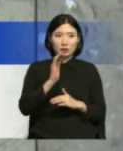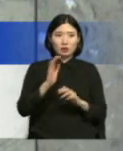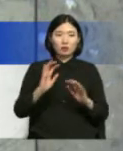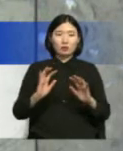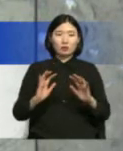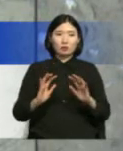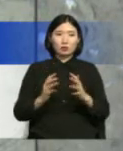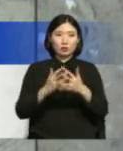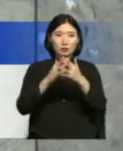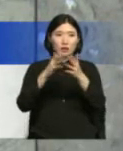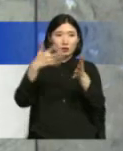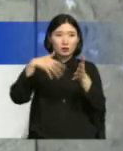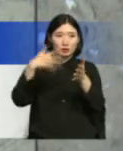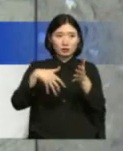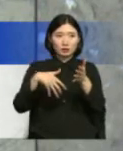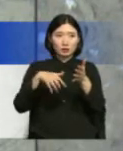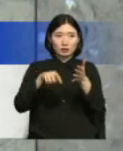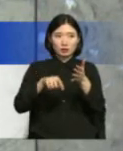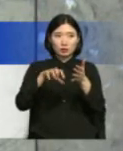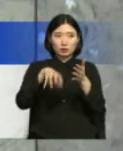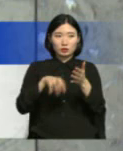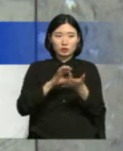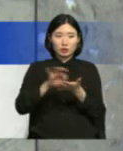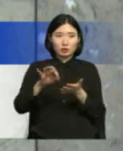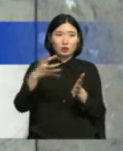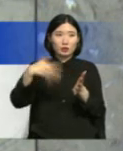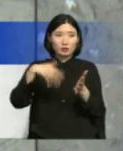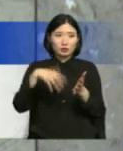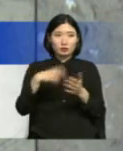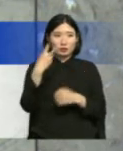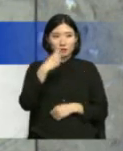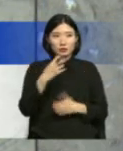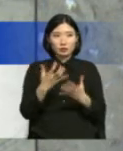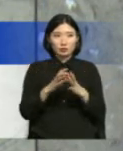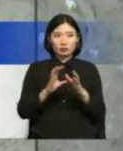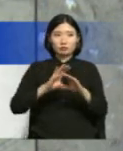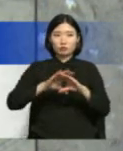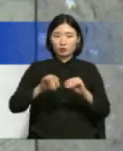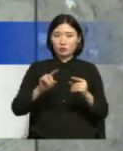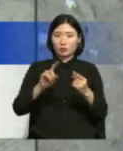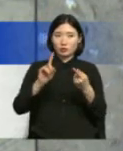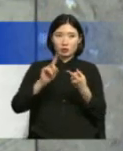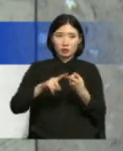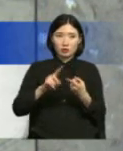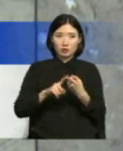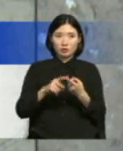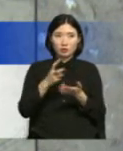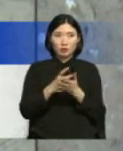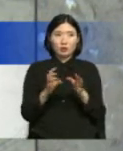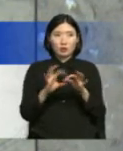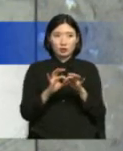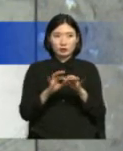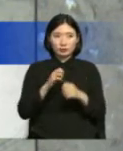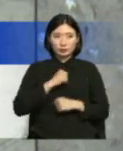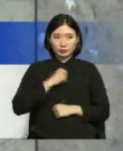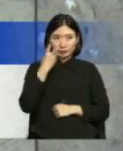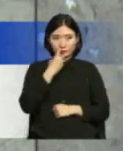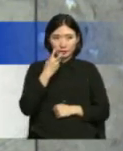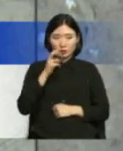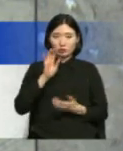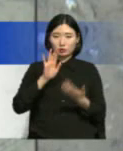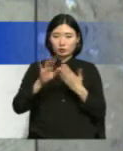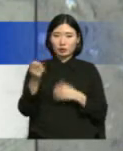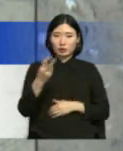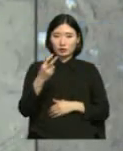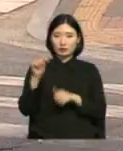용도로 사용하지 않고 있는 사항입니다. 감사원 처분 요구 사항에 대하여 법률 관계 등 신중히 재검토한 후 적정